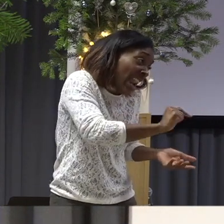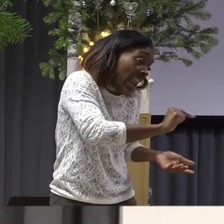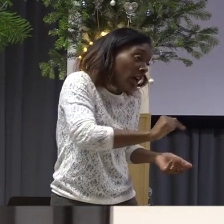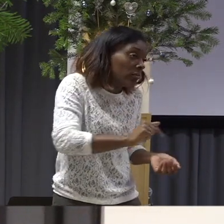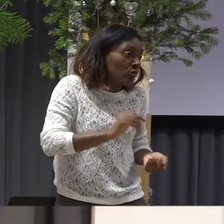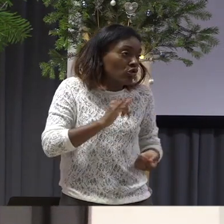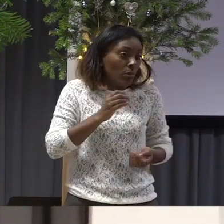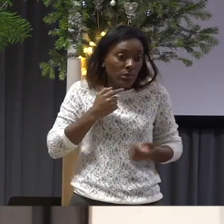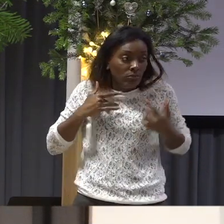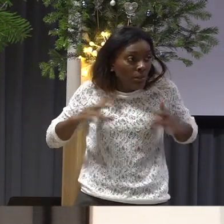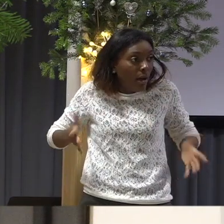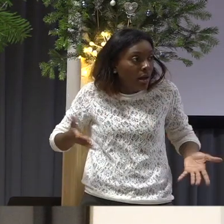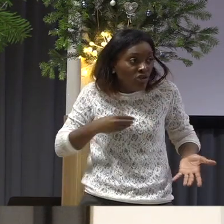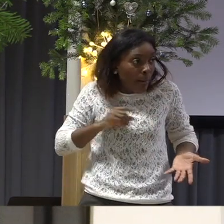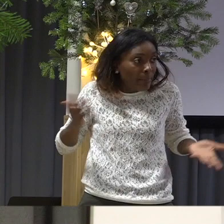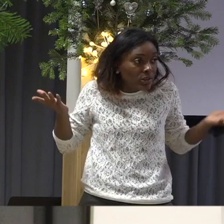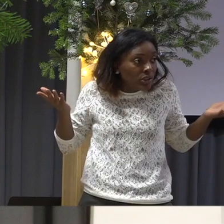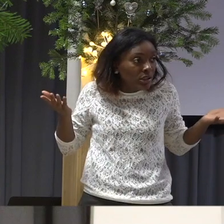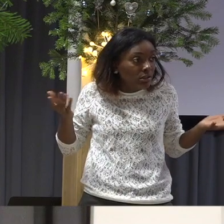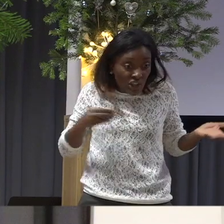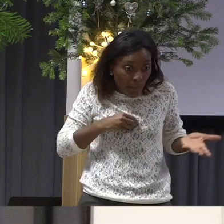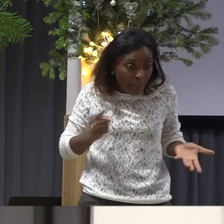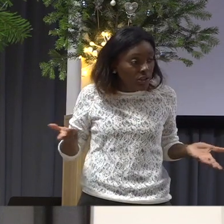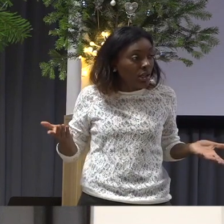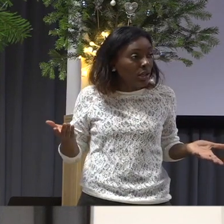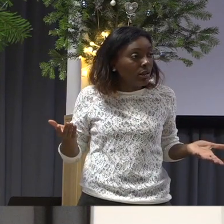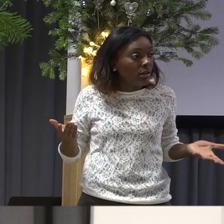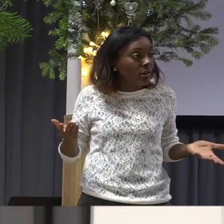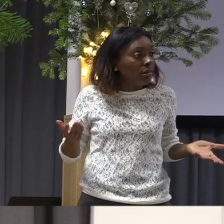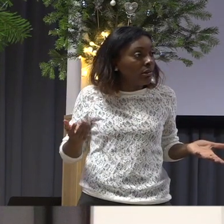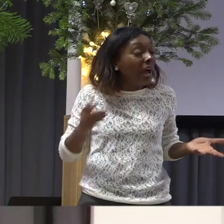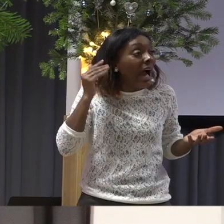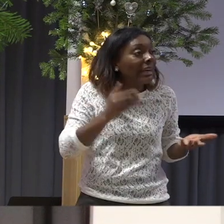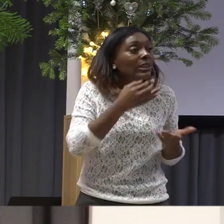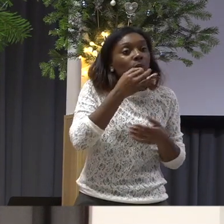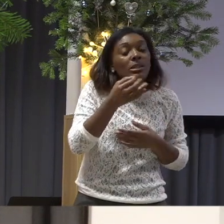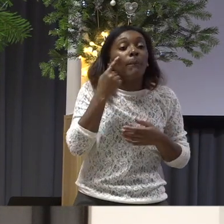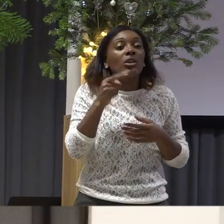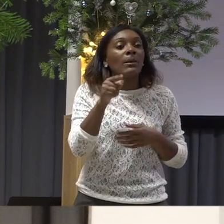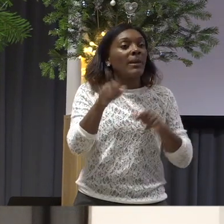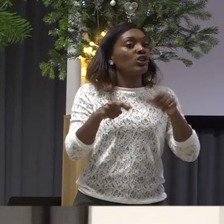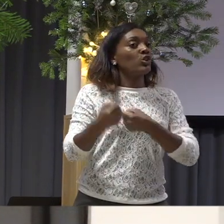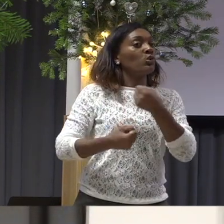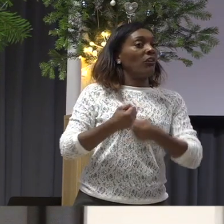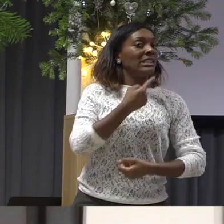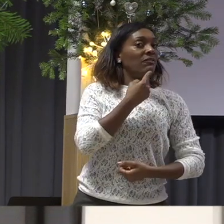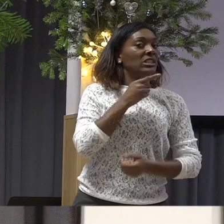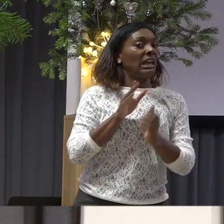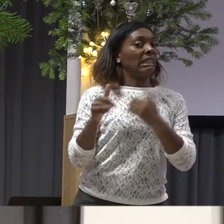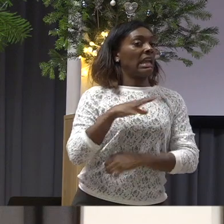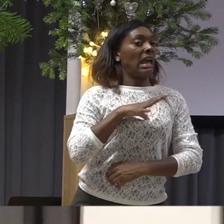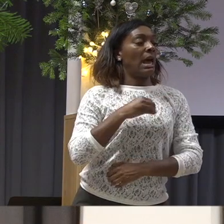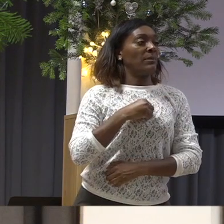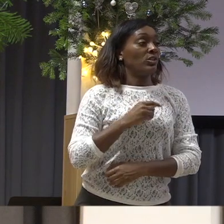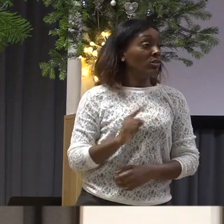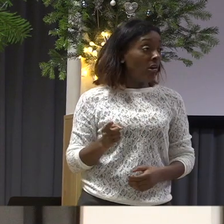que Élihu vienne et dit, écoutez, vous êtes compliqué quand même. Hein? Et quand bien même s'il avait péché, c'est